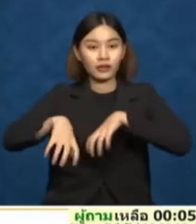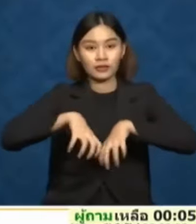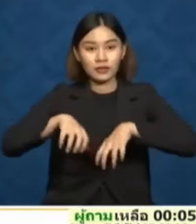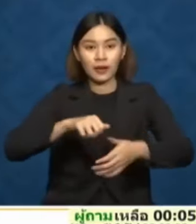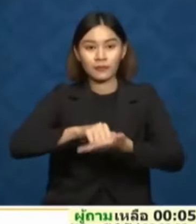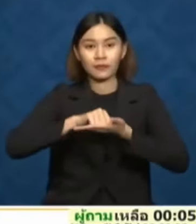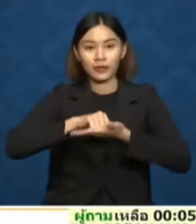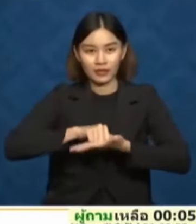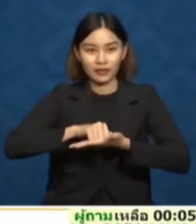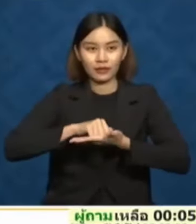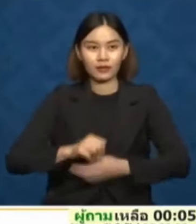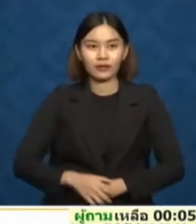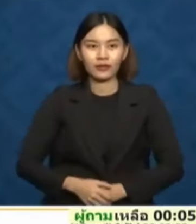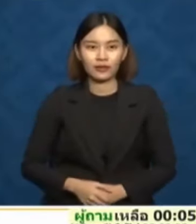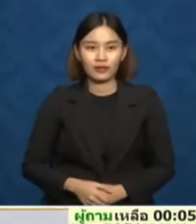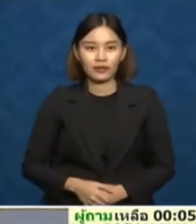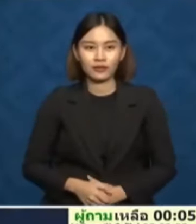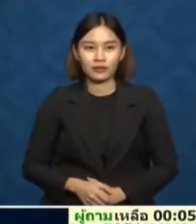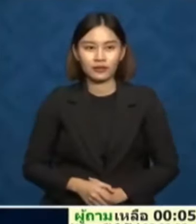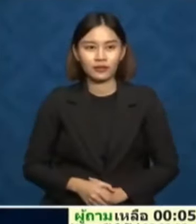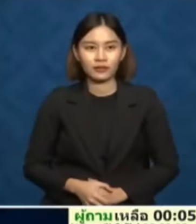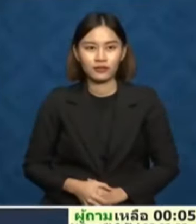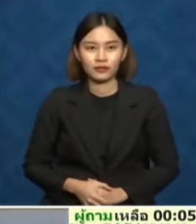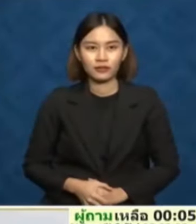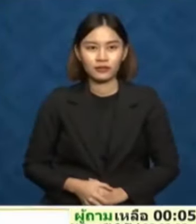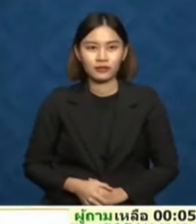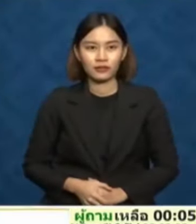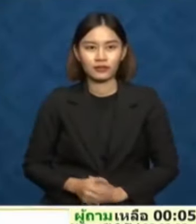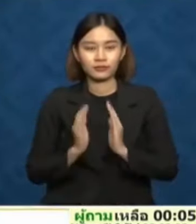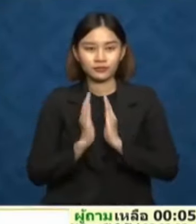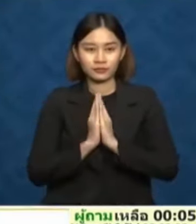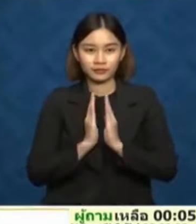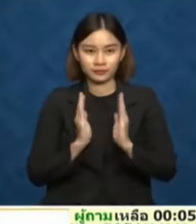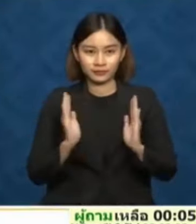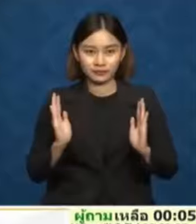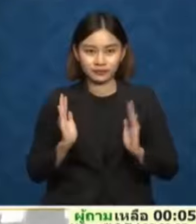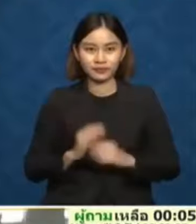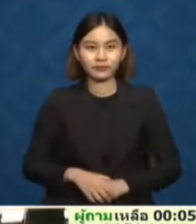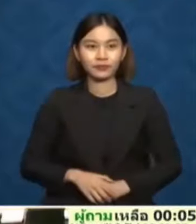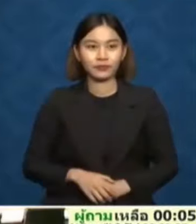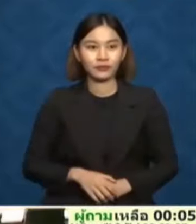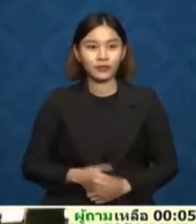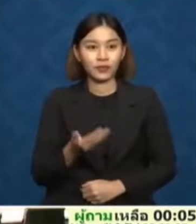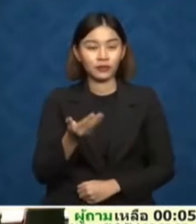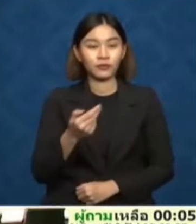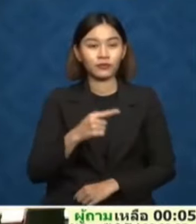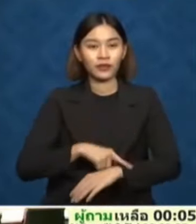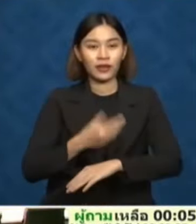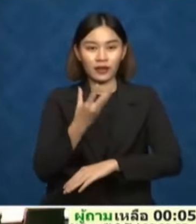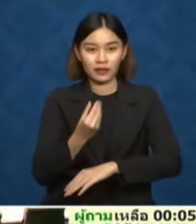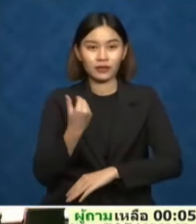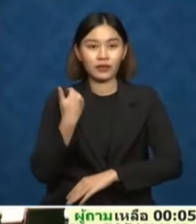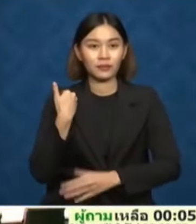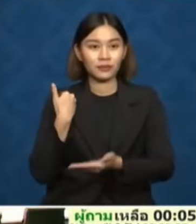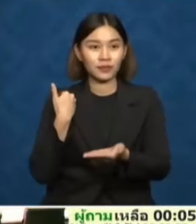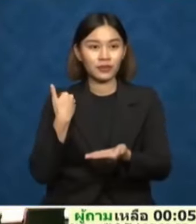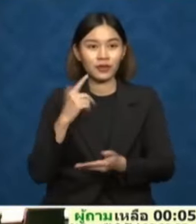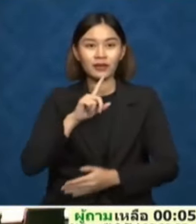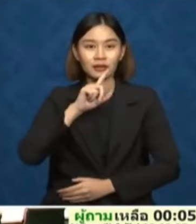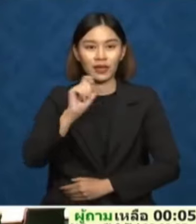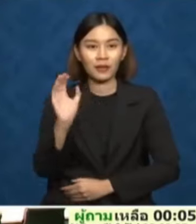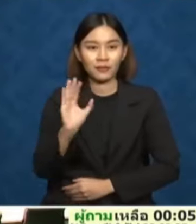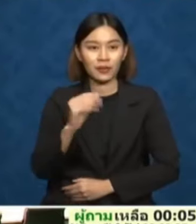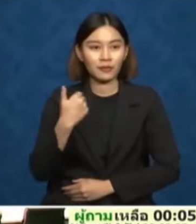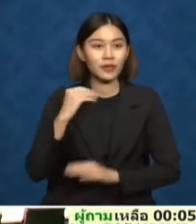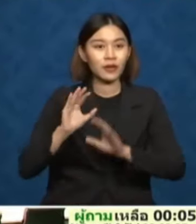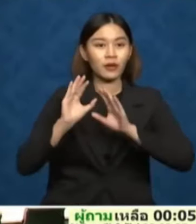จากหน่วยบริการครับครับขอบคุณครับอ่าท่านวิตามีเวลาเหลือเล็กน้อยนะครับไม่อนุญาตให้ถามแล้วนะครับแต่